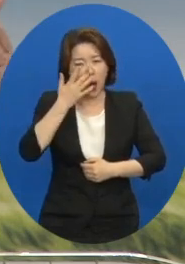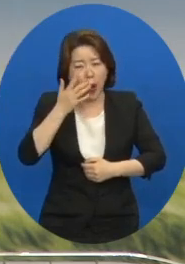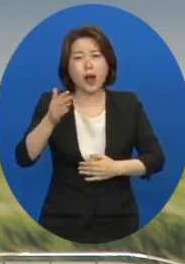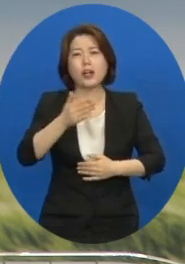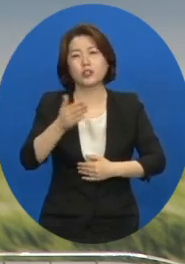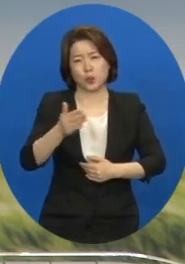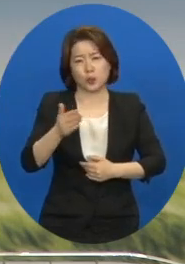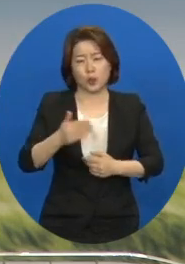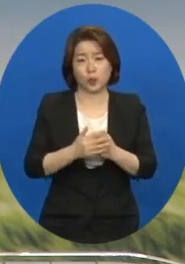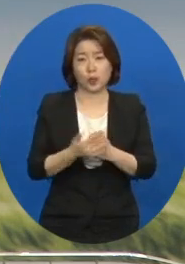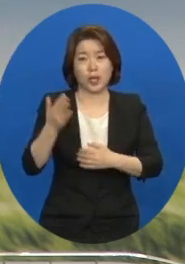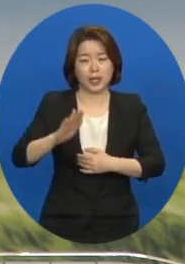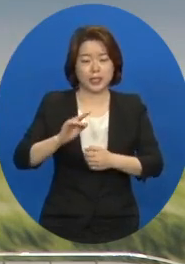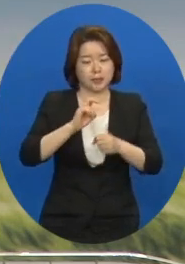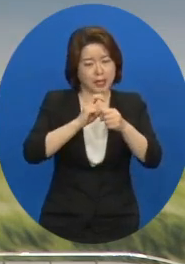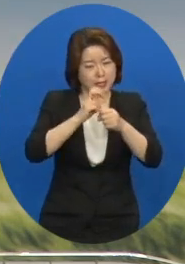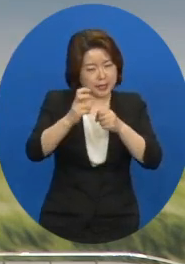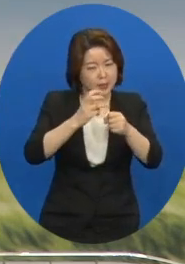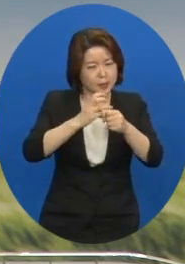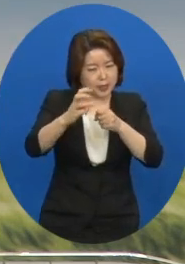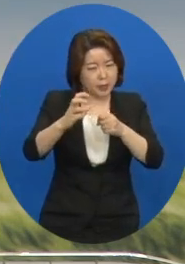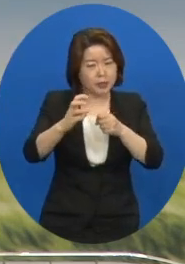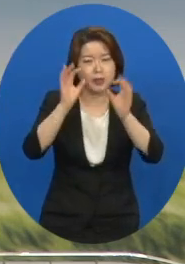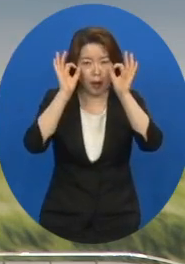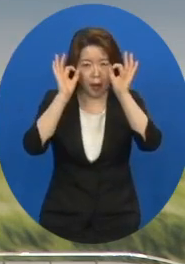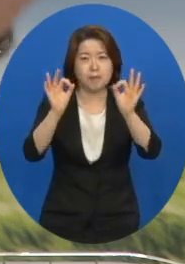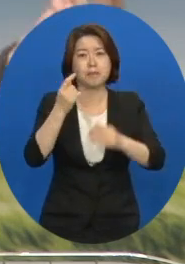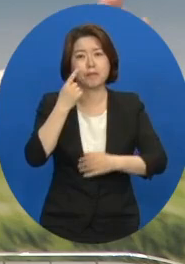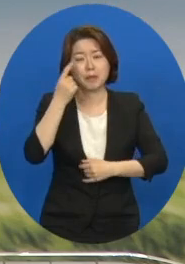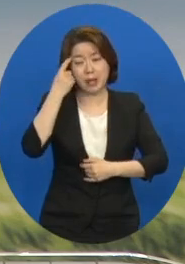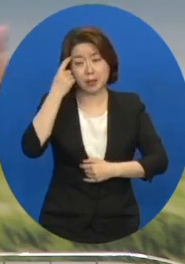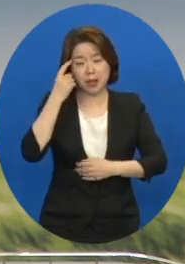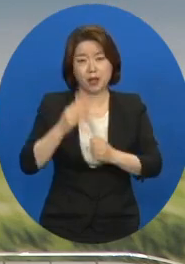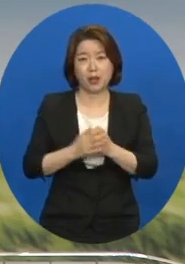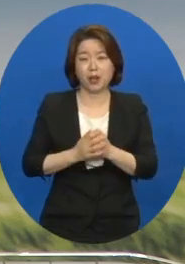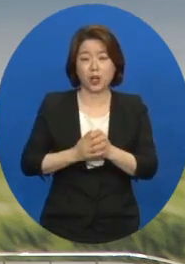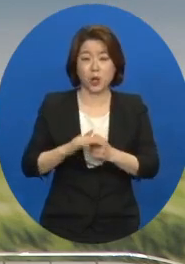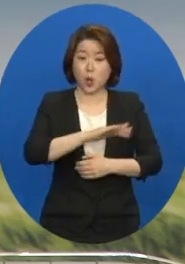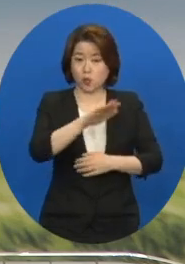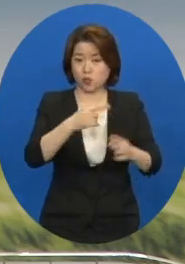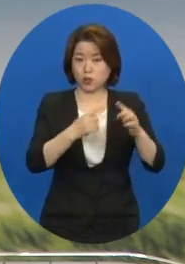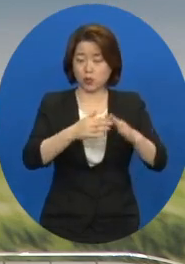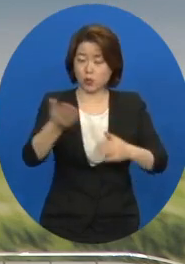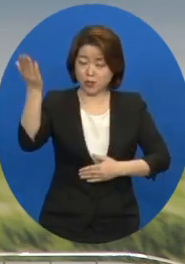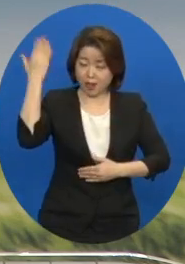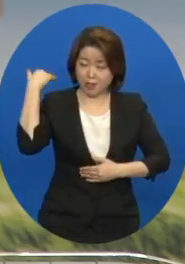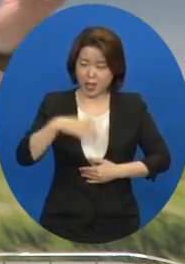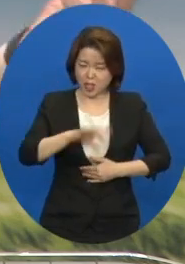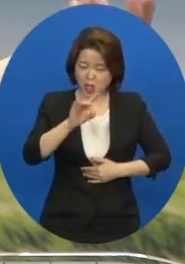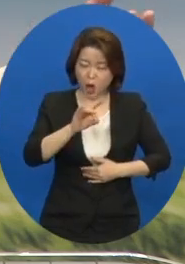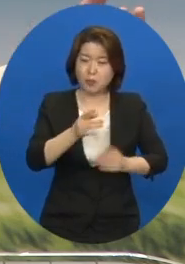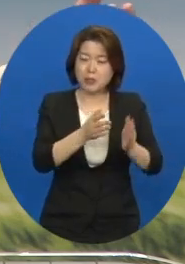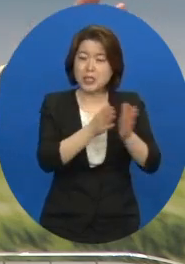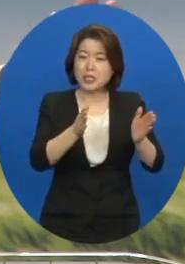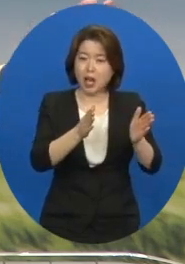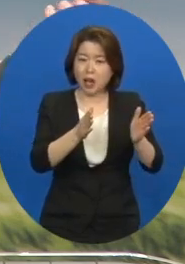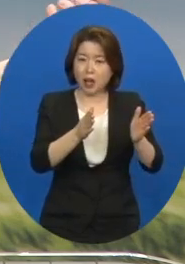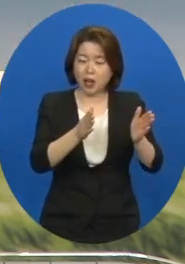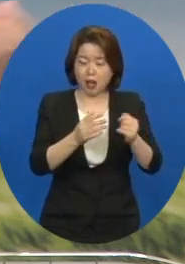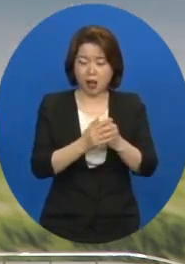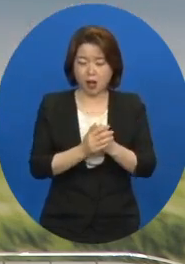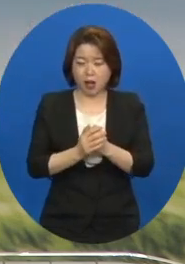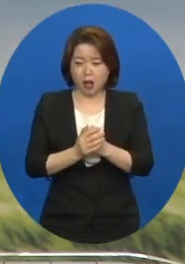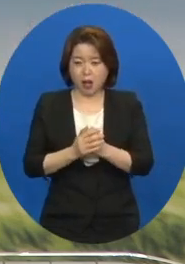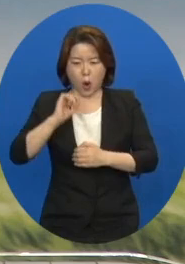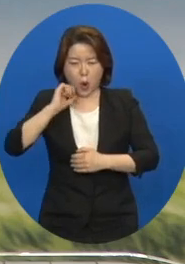20년, 30년 뒤를 한번 봅시다. 우리 교회도 개척교회 시절이 있었어요. 교회 존폐 위기에 처했던